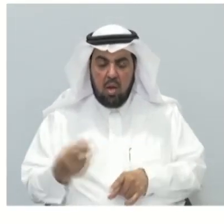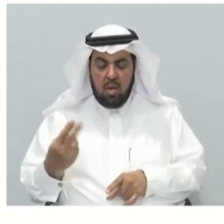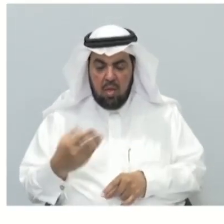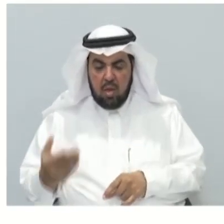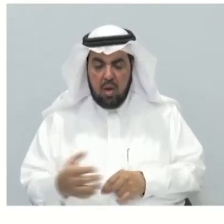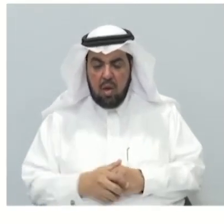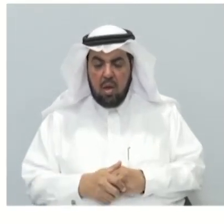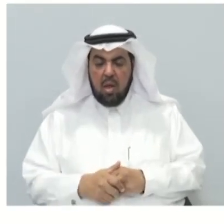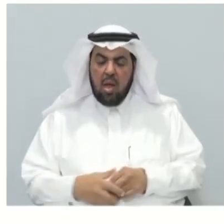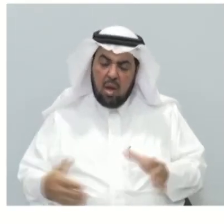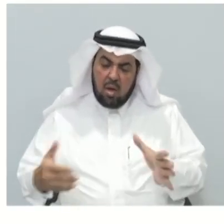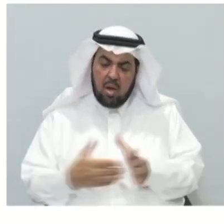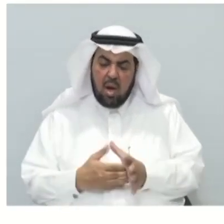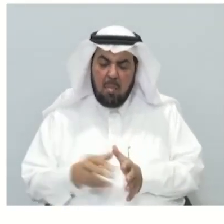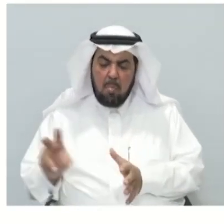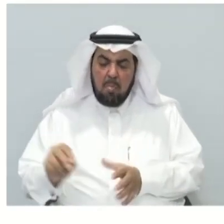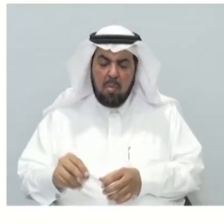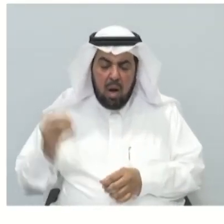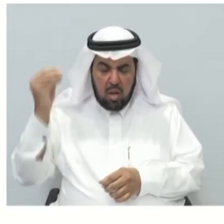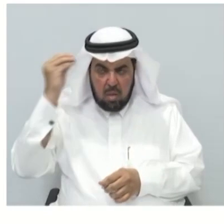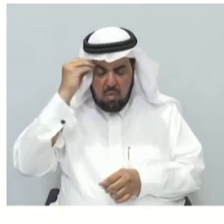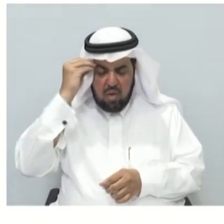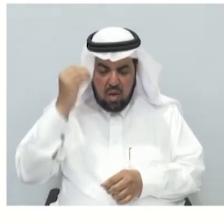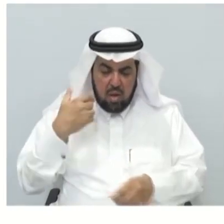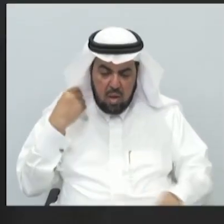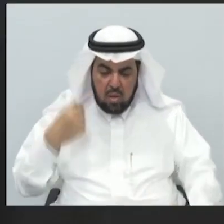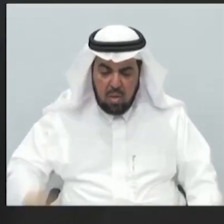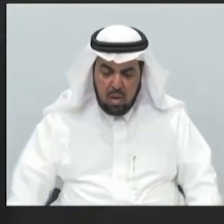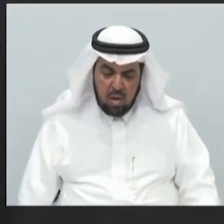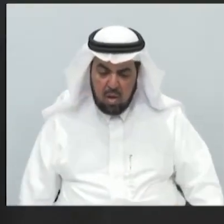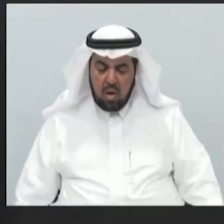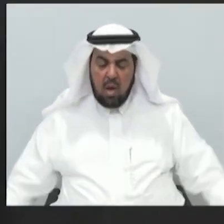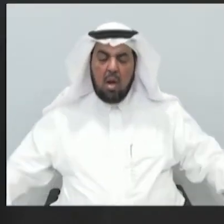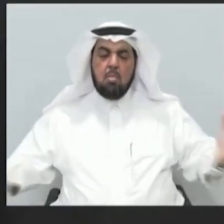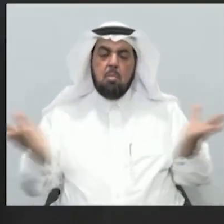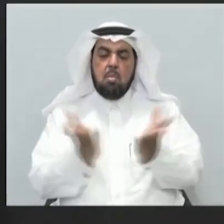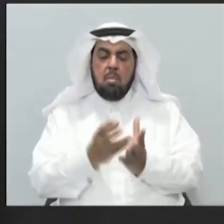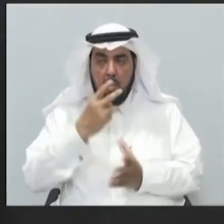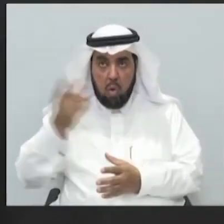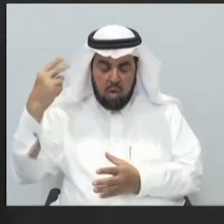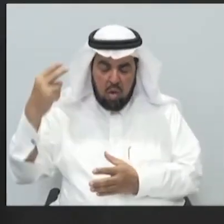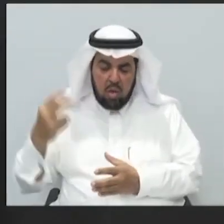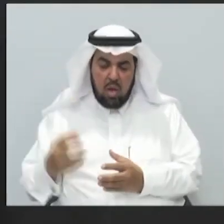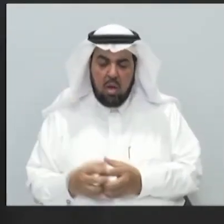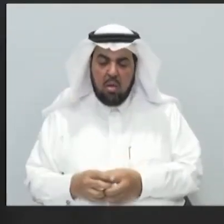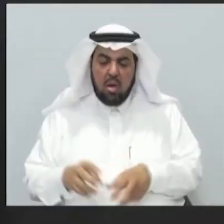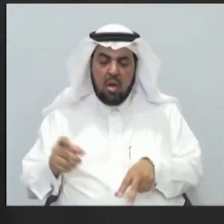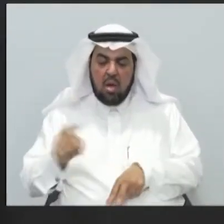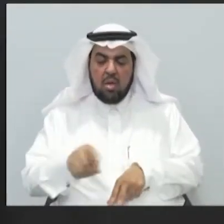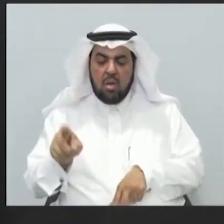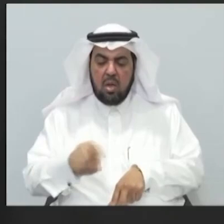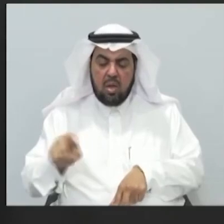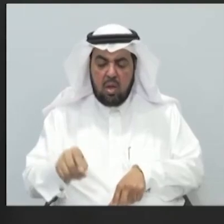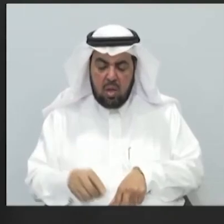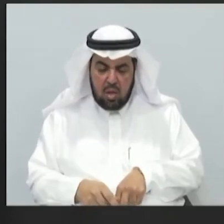متطابقه اخر حاجه عندنا في ملخص المفاهيم احنا خلونا ندمج الموضوع السابق اللي اخذناه اللي هي اس اس اس واس